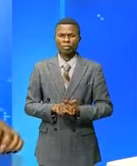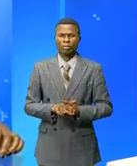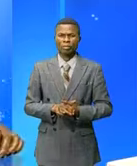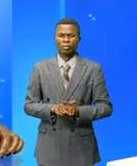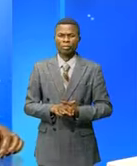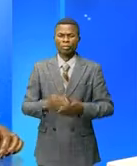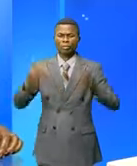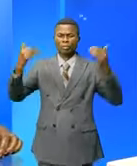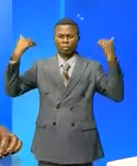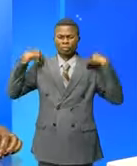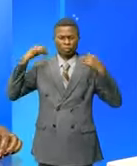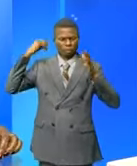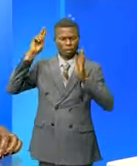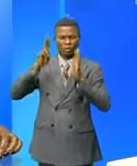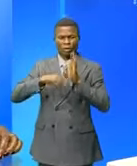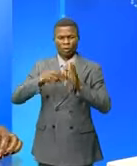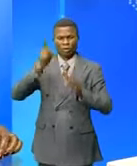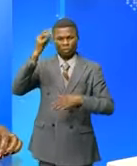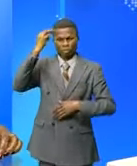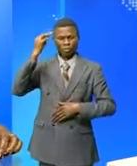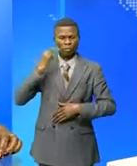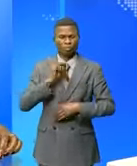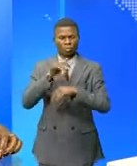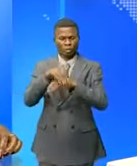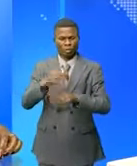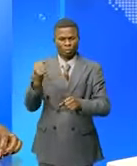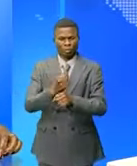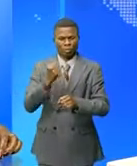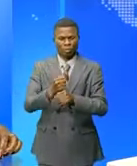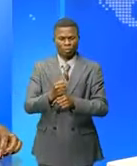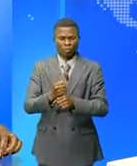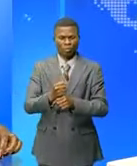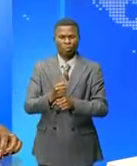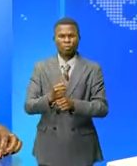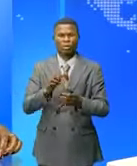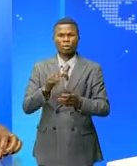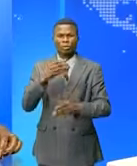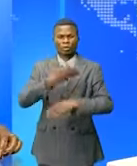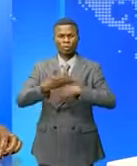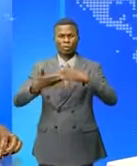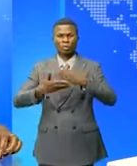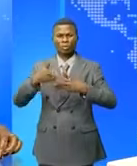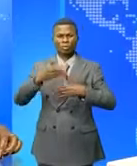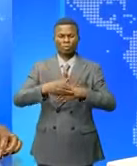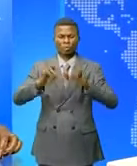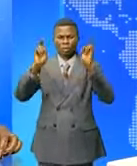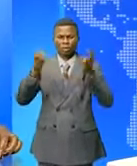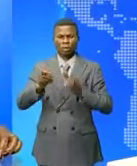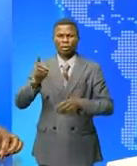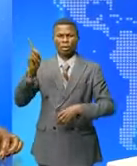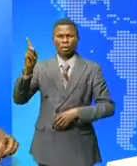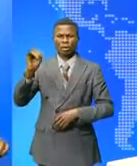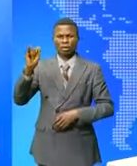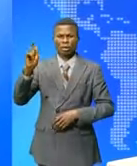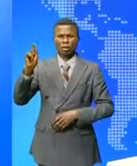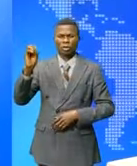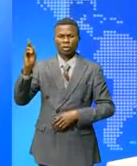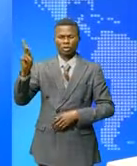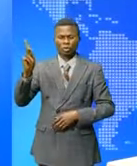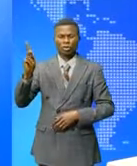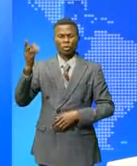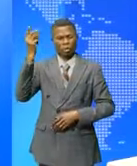Le chef du gouvernement s'engage à œuvrer pour la concrétisation de la construction de la cité Kitoko à Kinshasa,